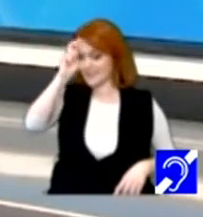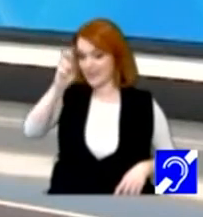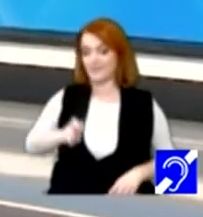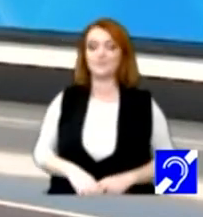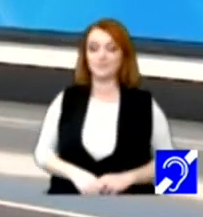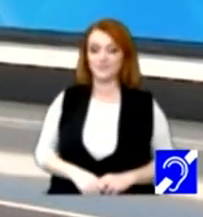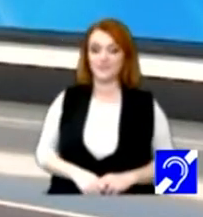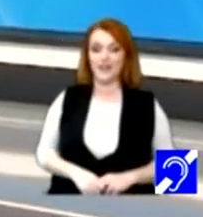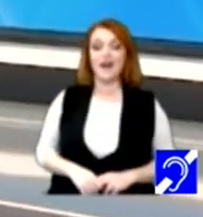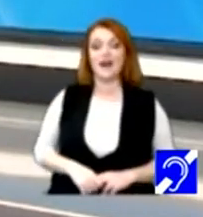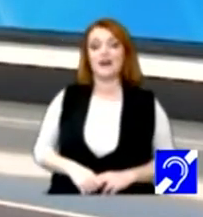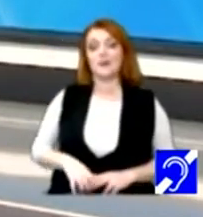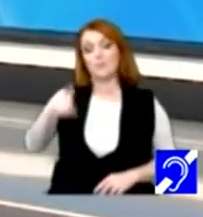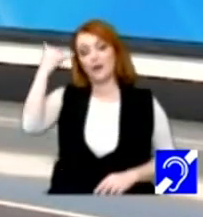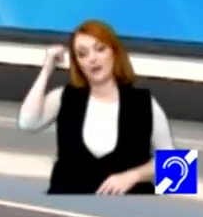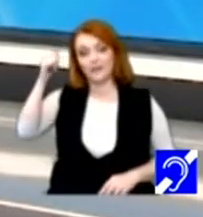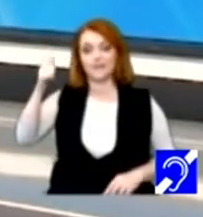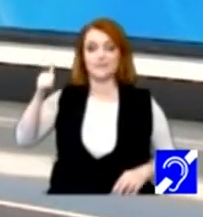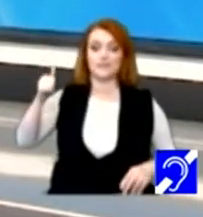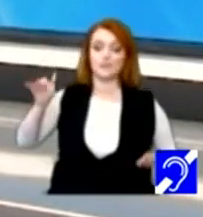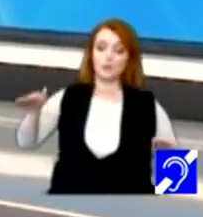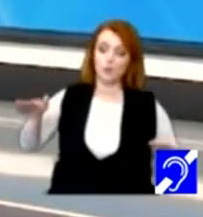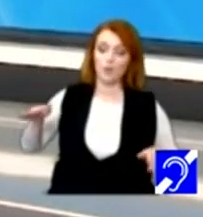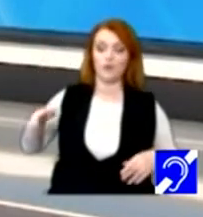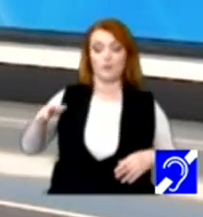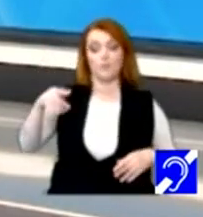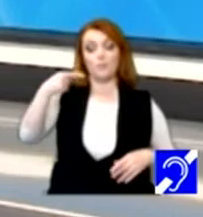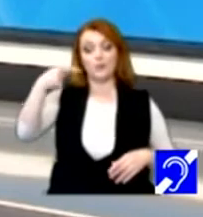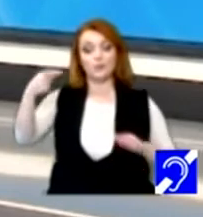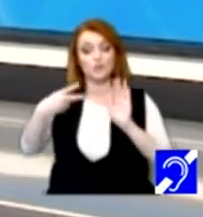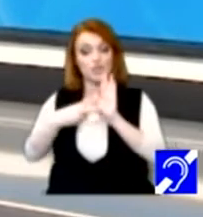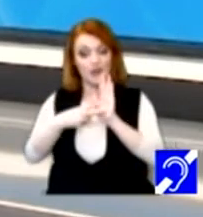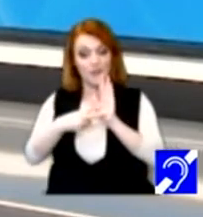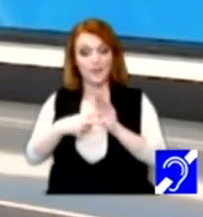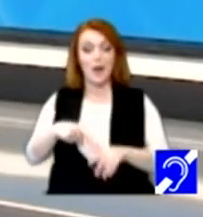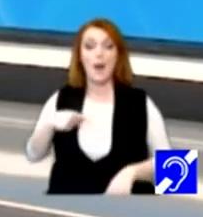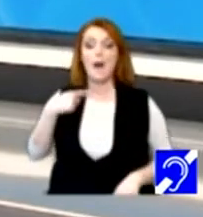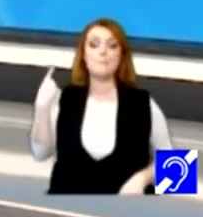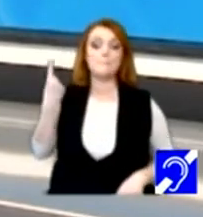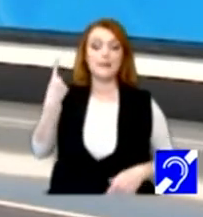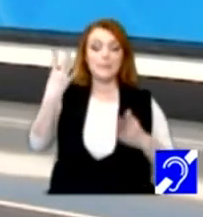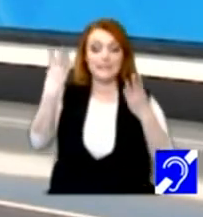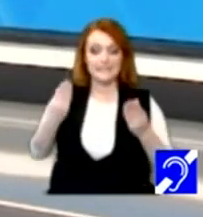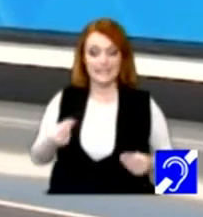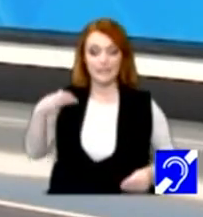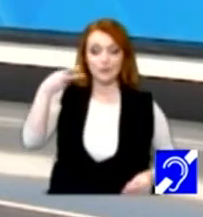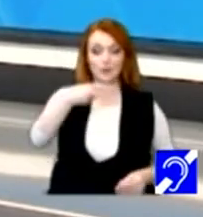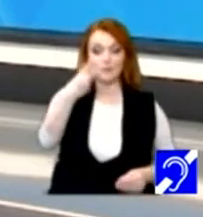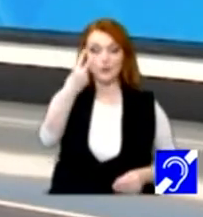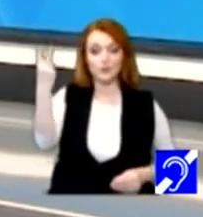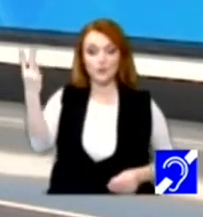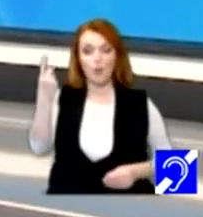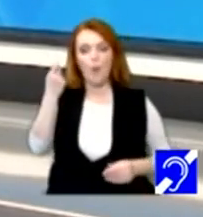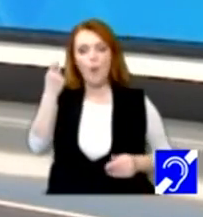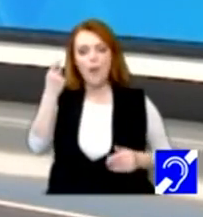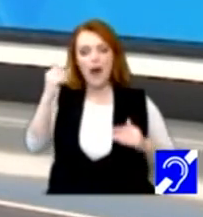și Soroca se vor înregistra minus 7 grade. Ei bine, prima zi din 2022 aduce temperaturi puțin mai ridicate,